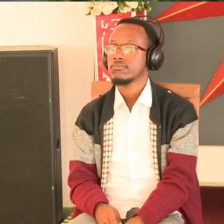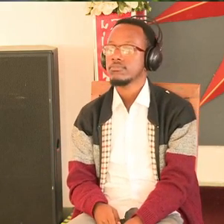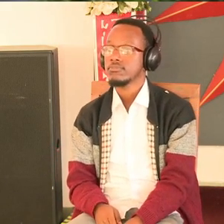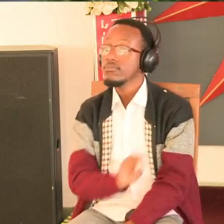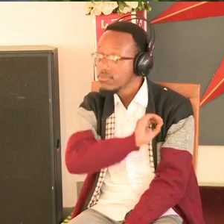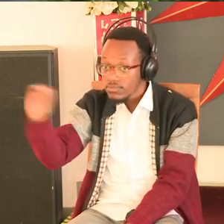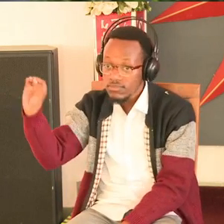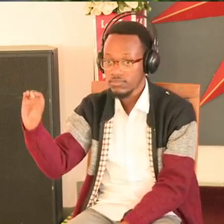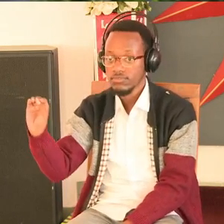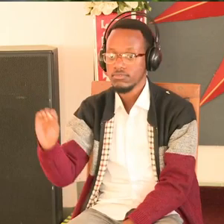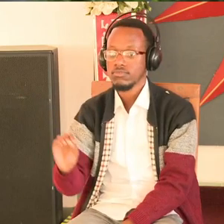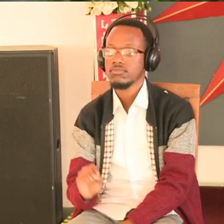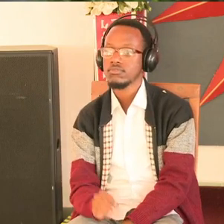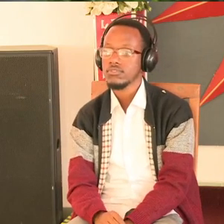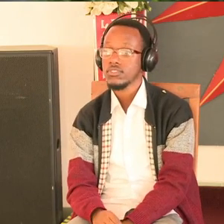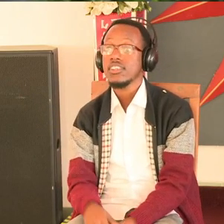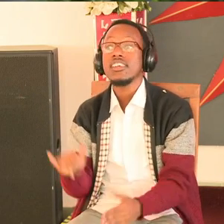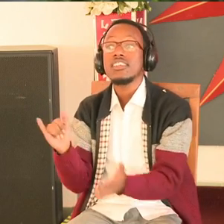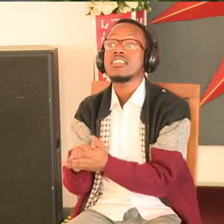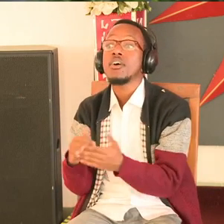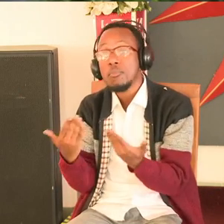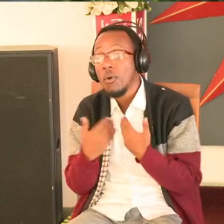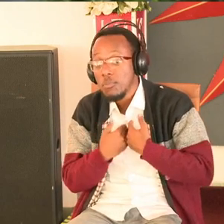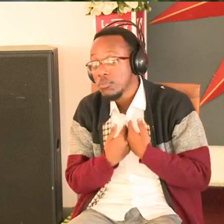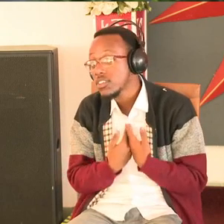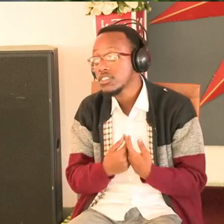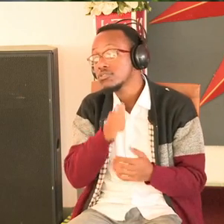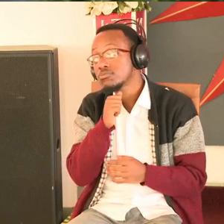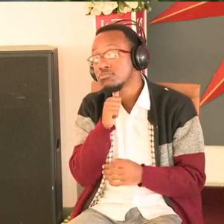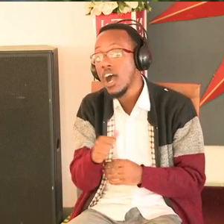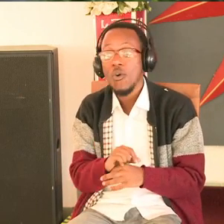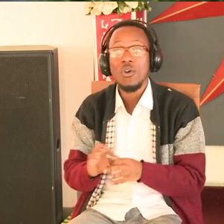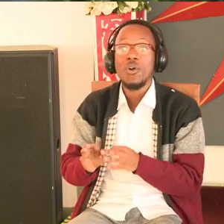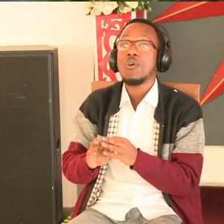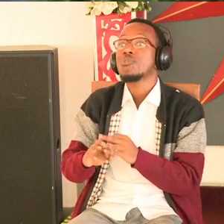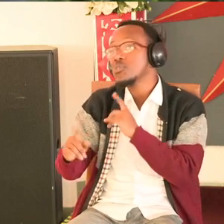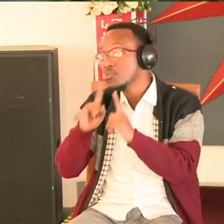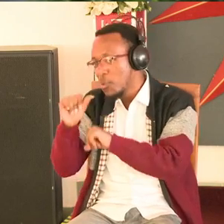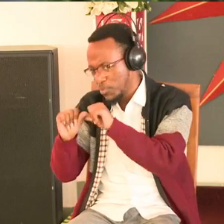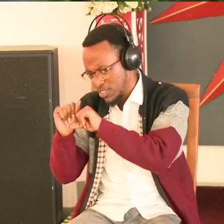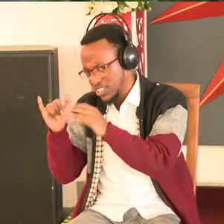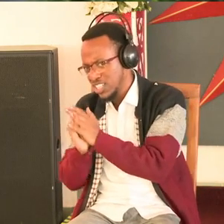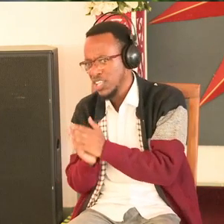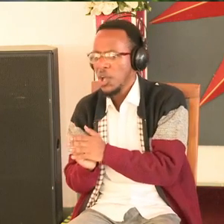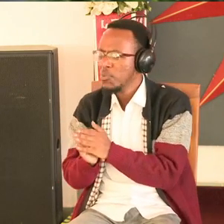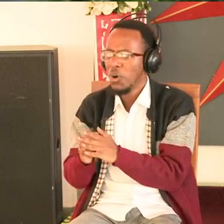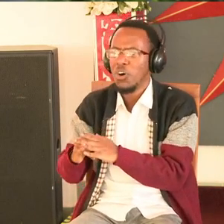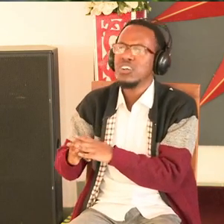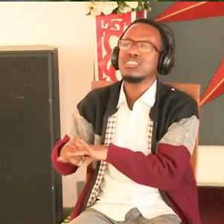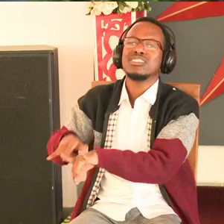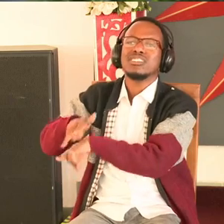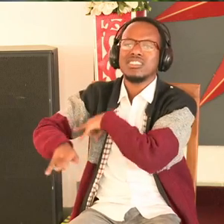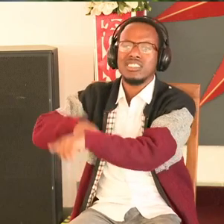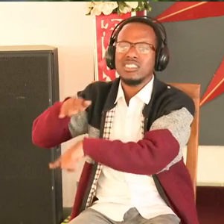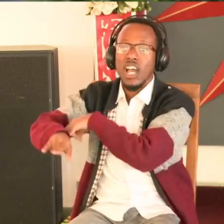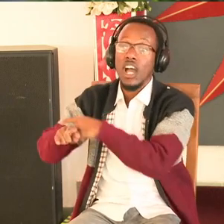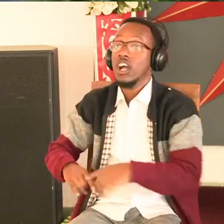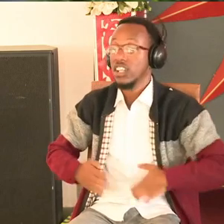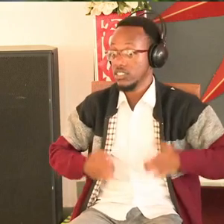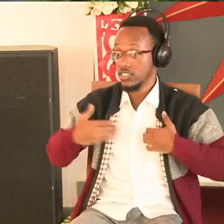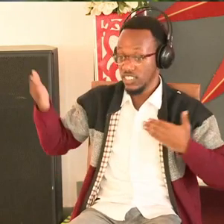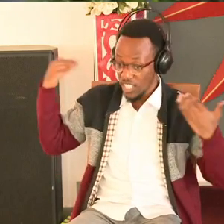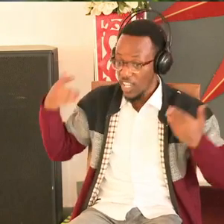Rwose ntabwo nshaka kujya kuri ubwo bushukanyi rwose bwabayeho, ahubwo Imana itugirire